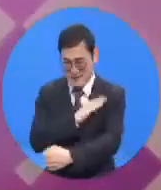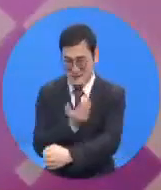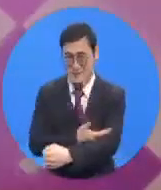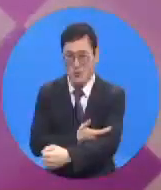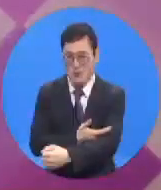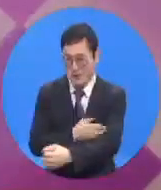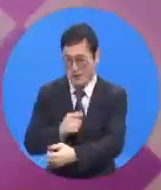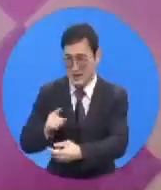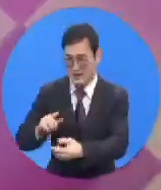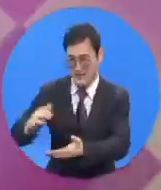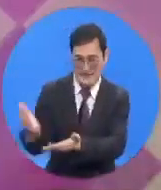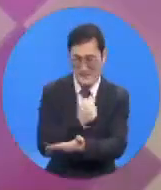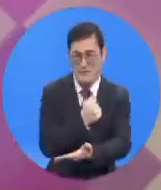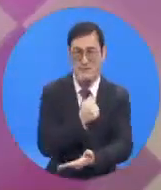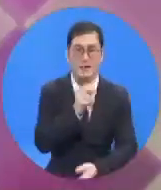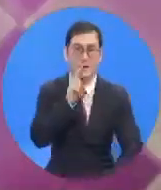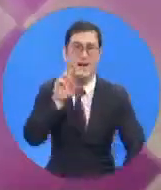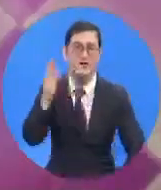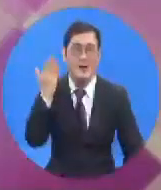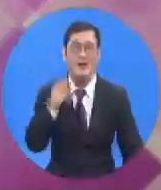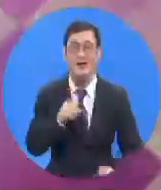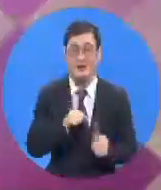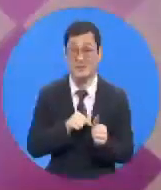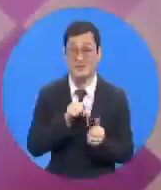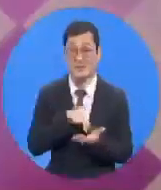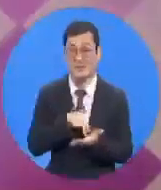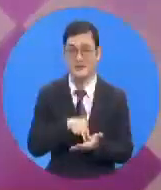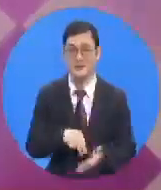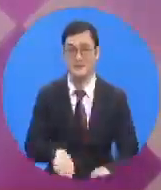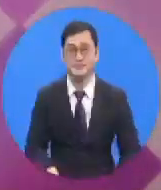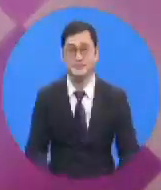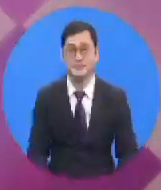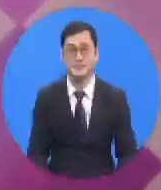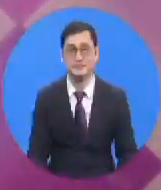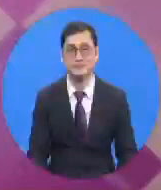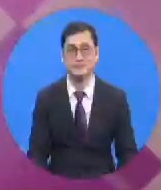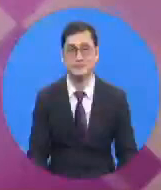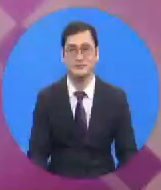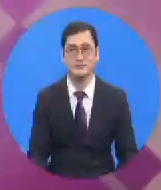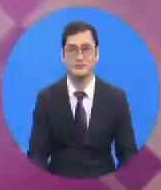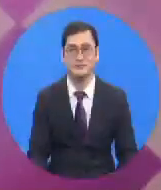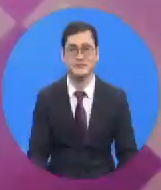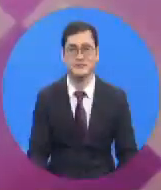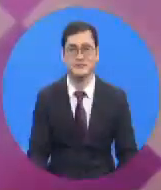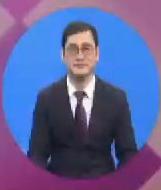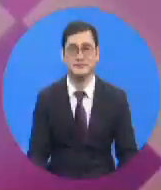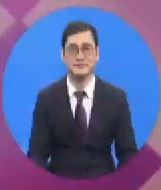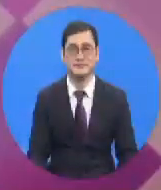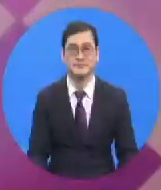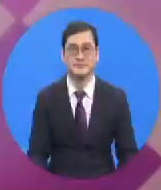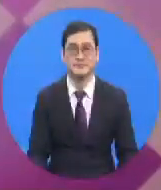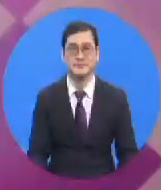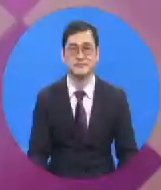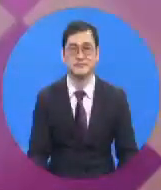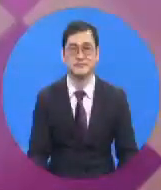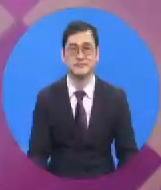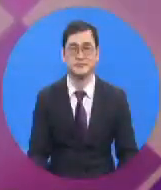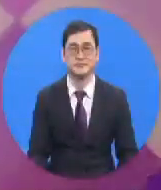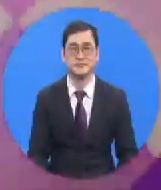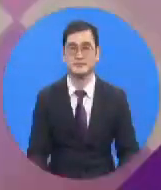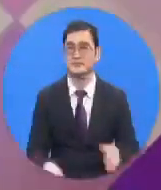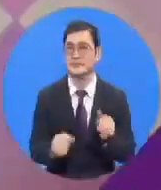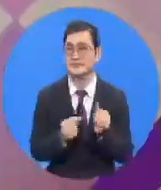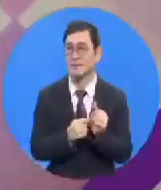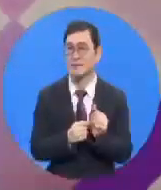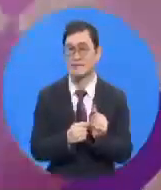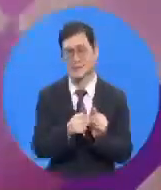있습니다. 박수현 전 대변인님. 네. 그리고 이제 김용민 의원은 당시에 법무부 과거사 진상위원으로 참여했던 사람으로서